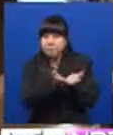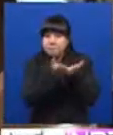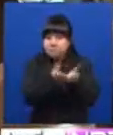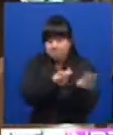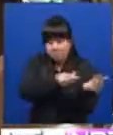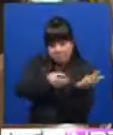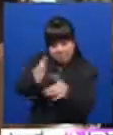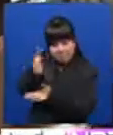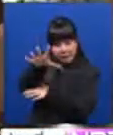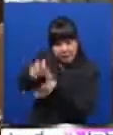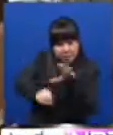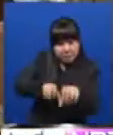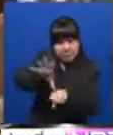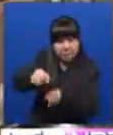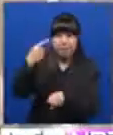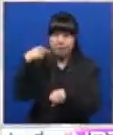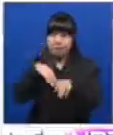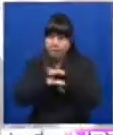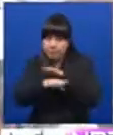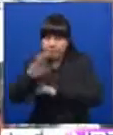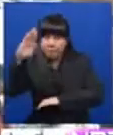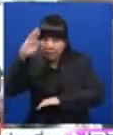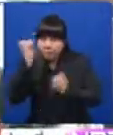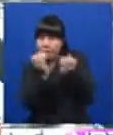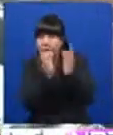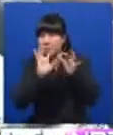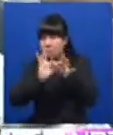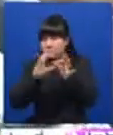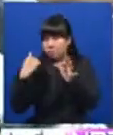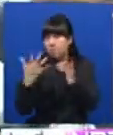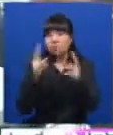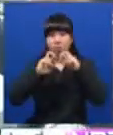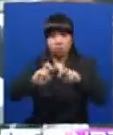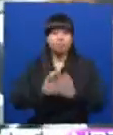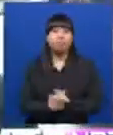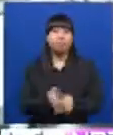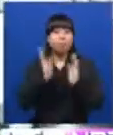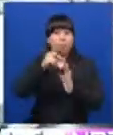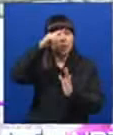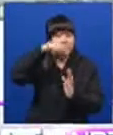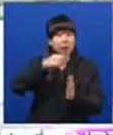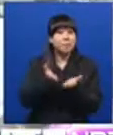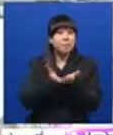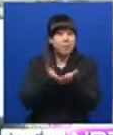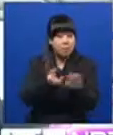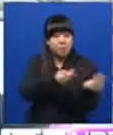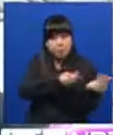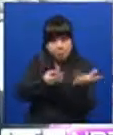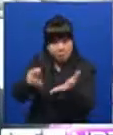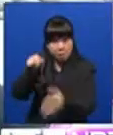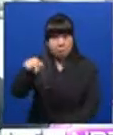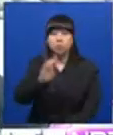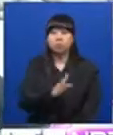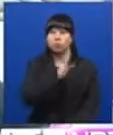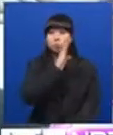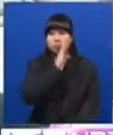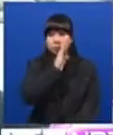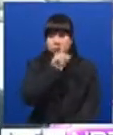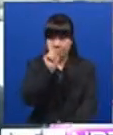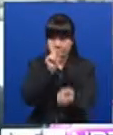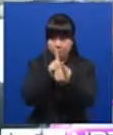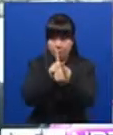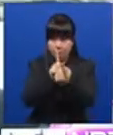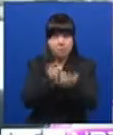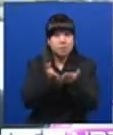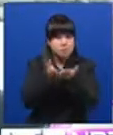มีเรื่องอื่นแอบแฝงด้วยหรือไม่ ฝากถึงพี่น้องคนไทยนะครับโดยเฉพาะชาวมงกรณีที่เจอเ